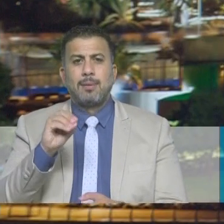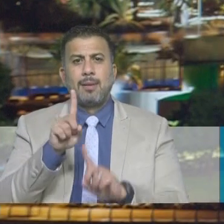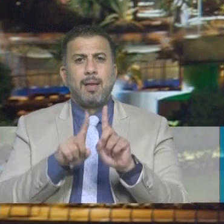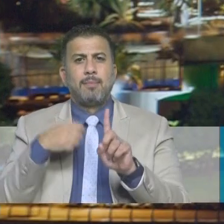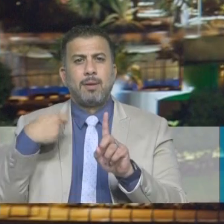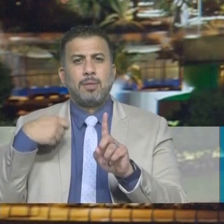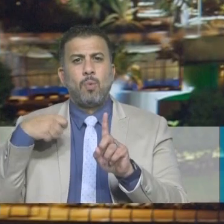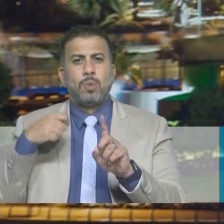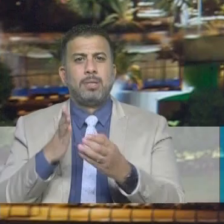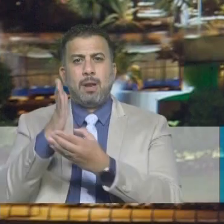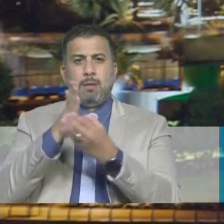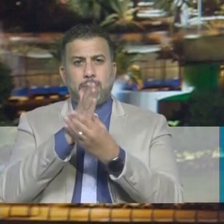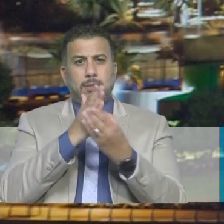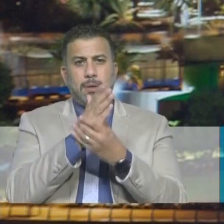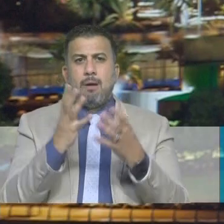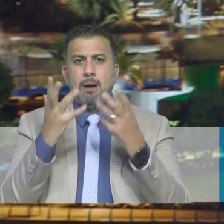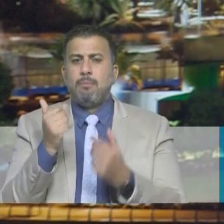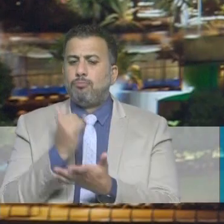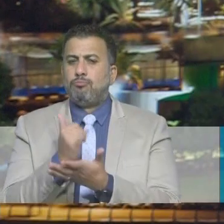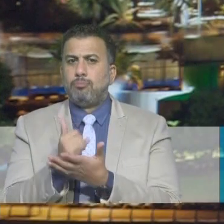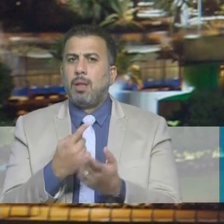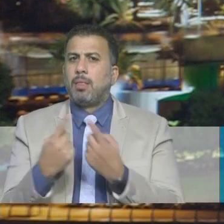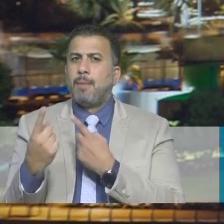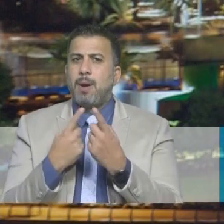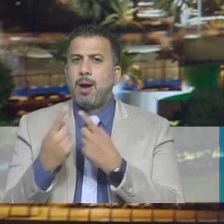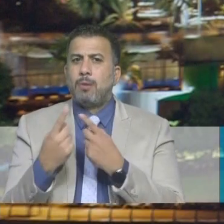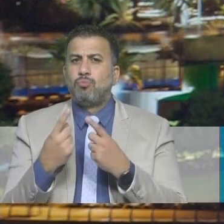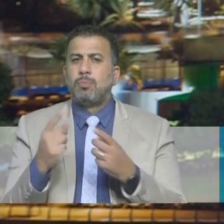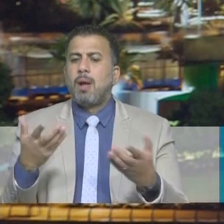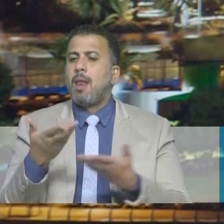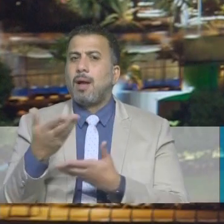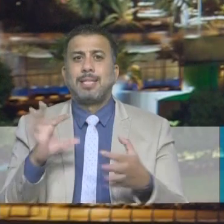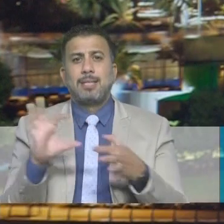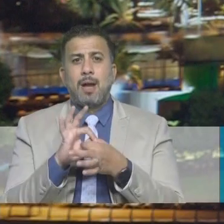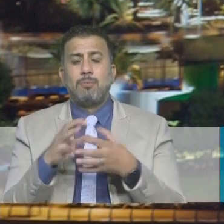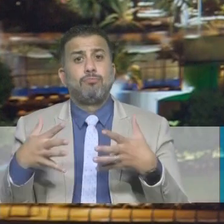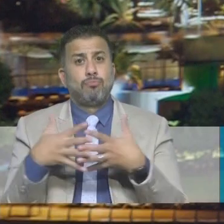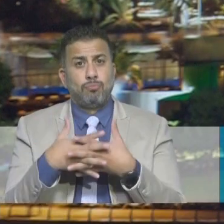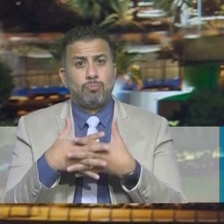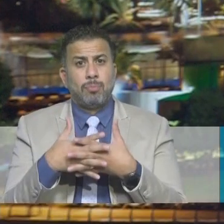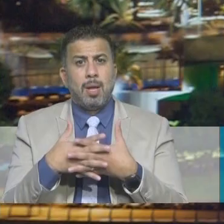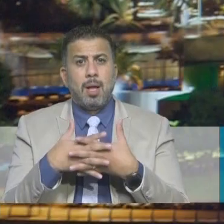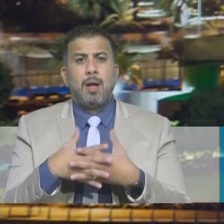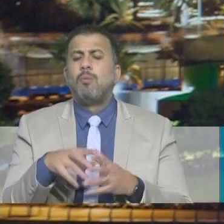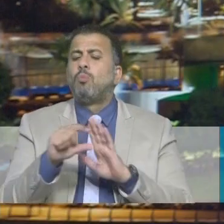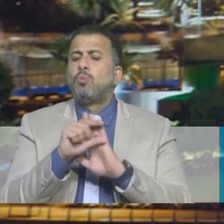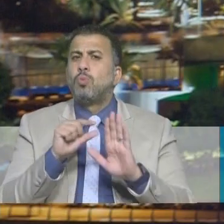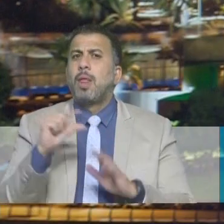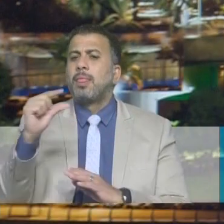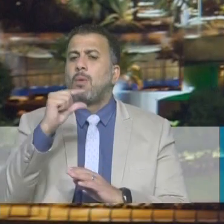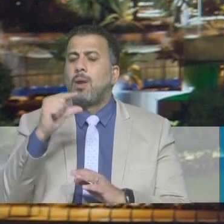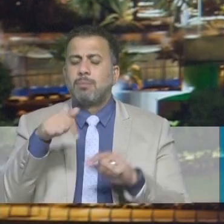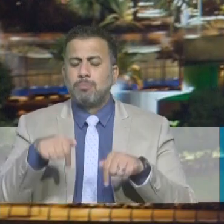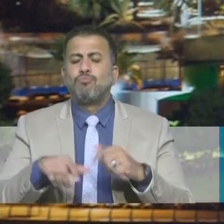نائب رئيس مجلس الوزراء وزير الخارجيه عددا من المسؤولين للتباحث في علاقات التعاون والرؤى المشتركه في القضايه